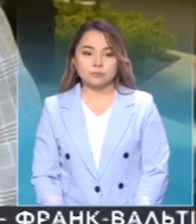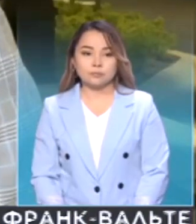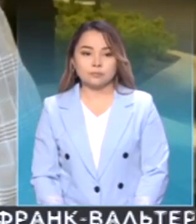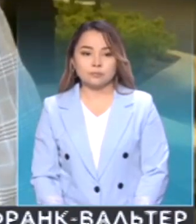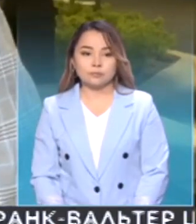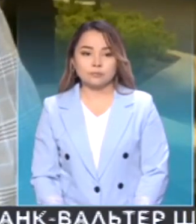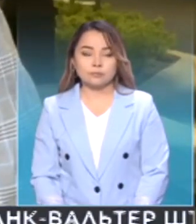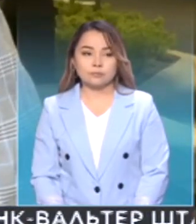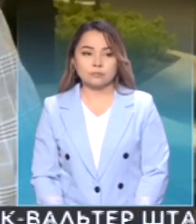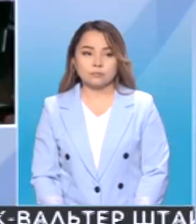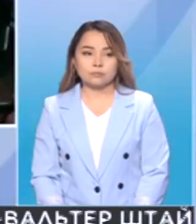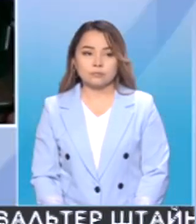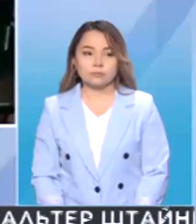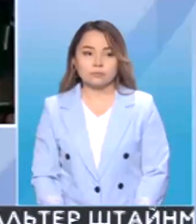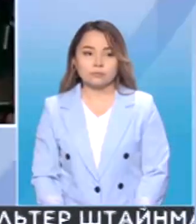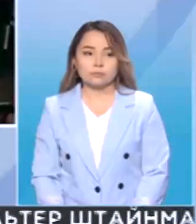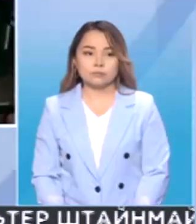Вашингтон.